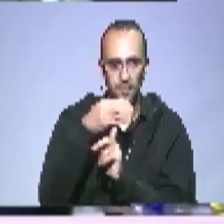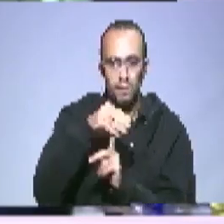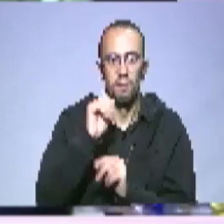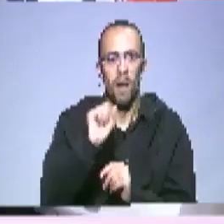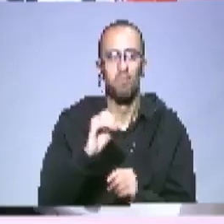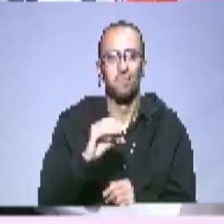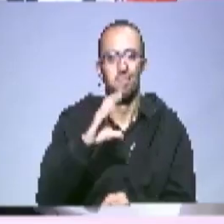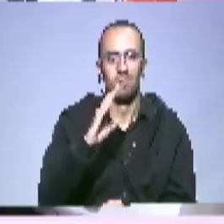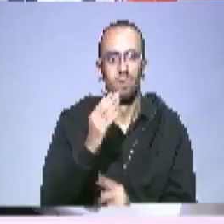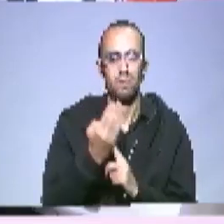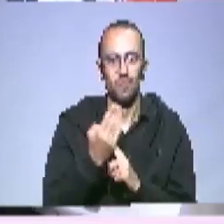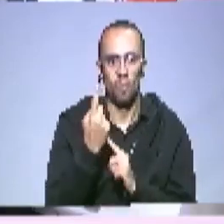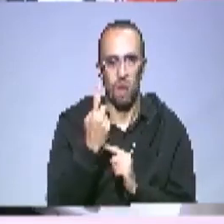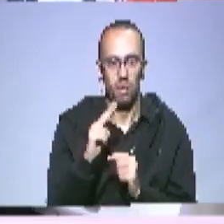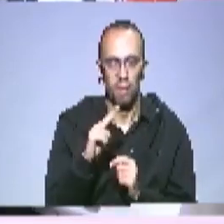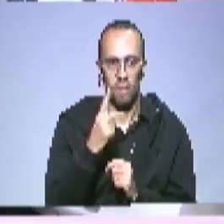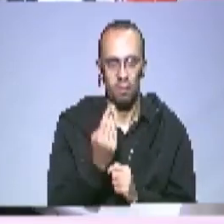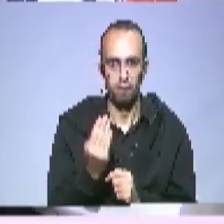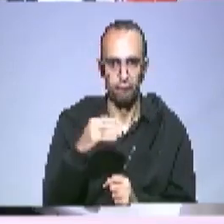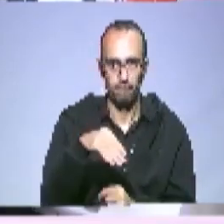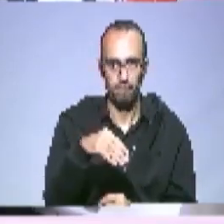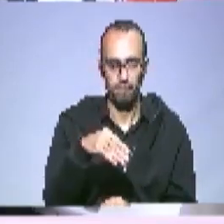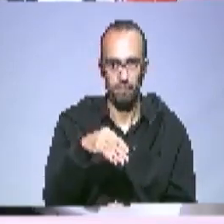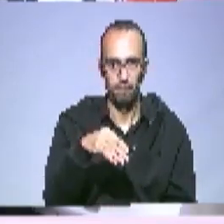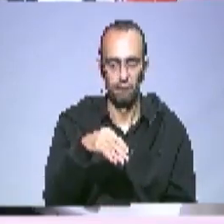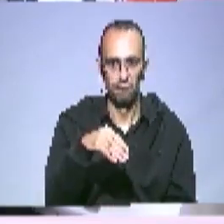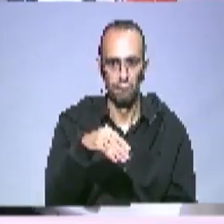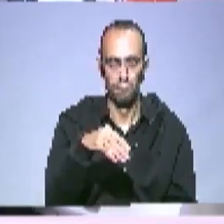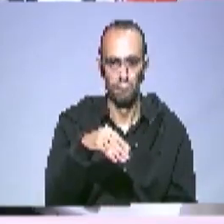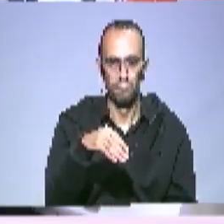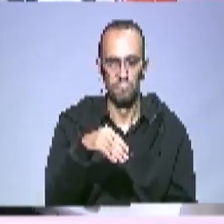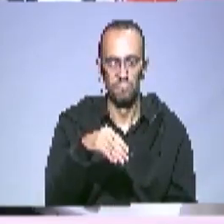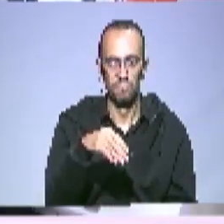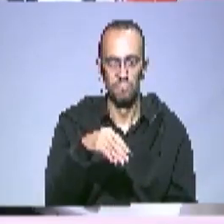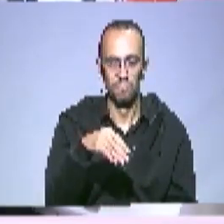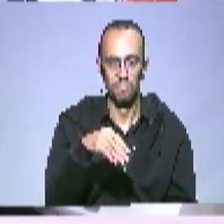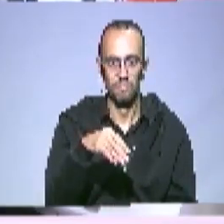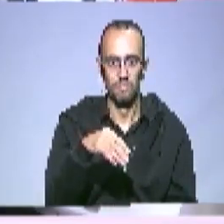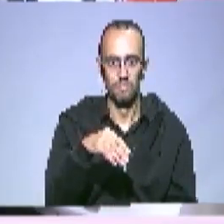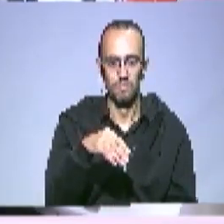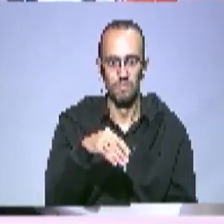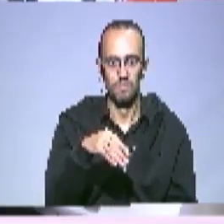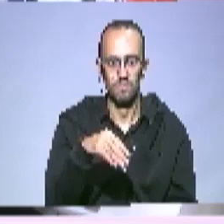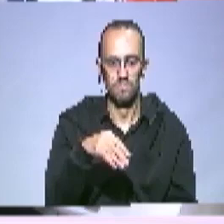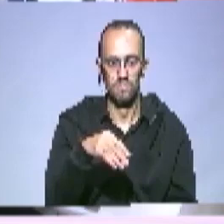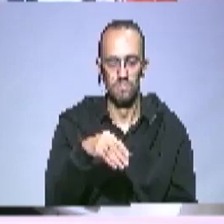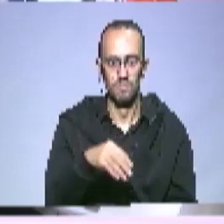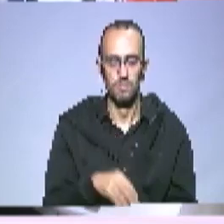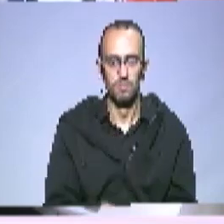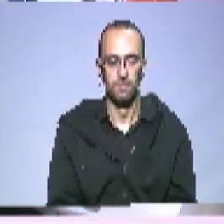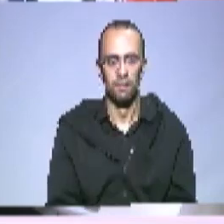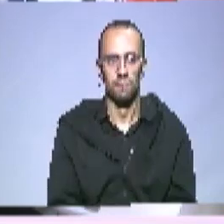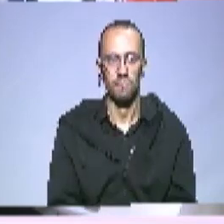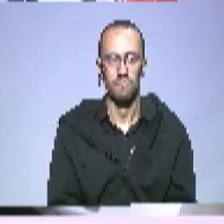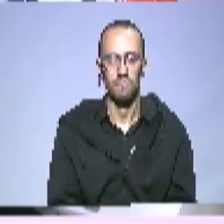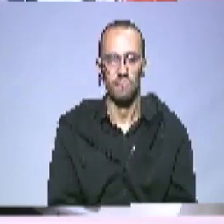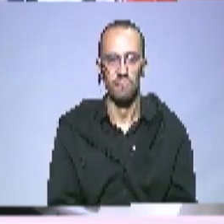على ال على ال الدقيق. انا برضاش افكه عشان ما يبردش يعني.